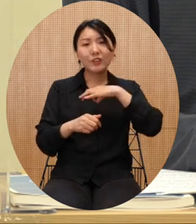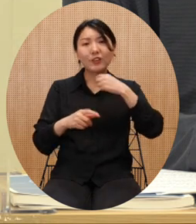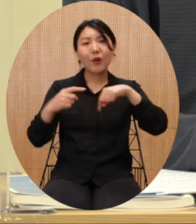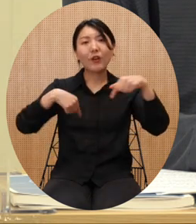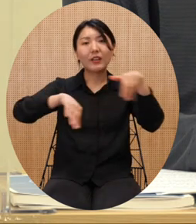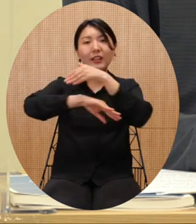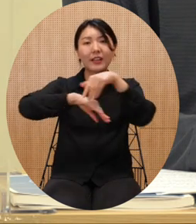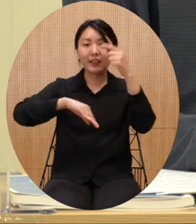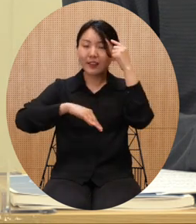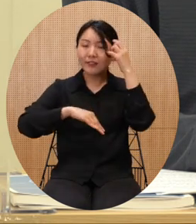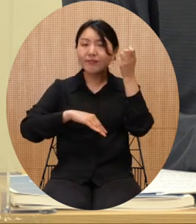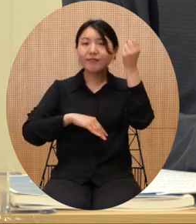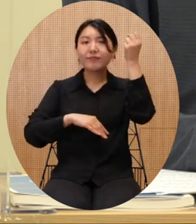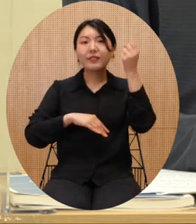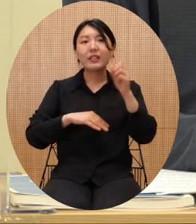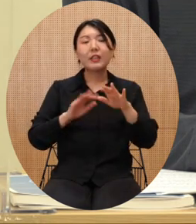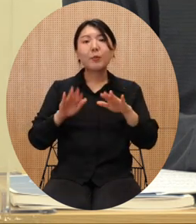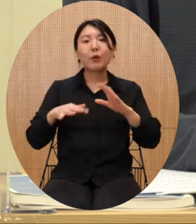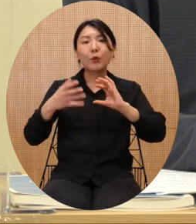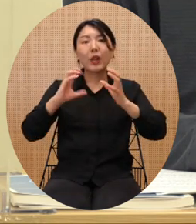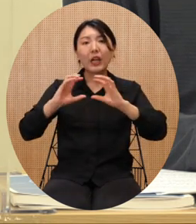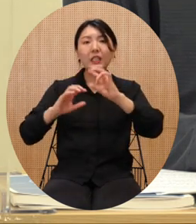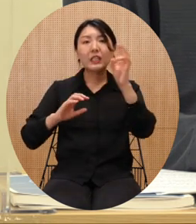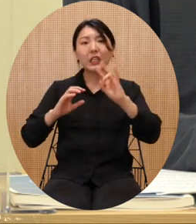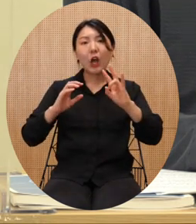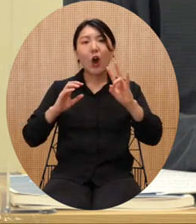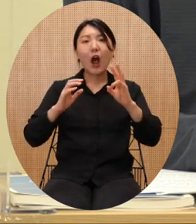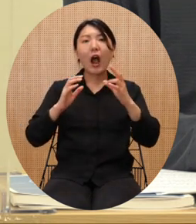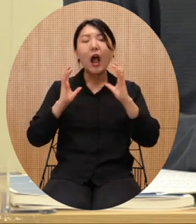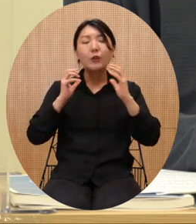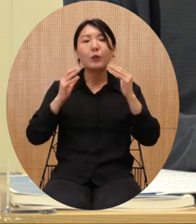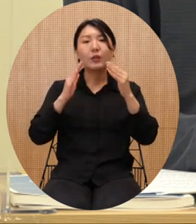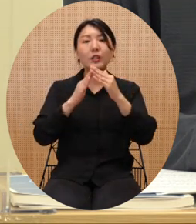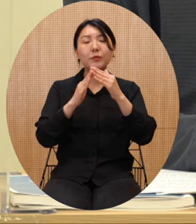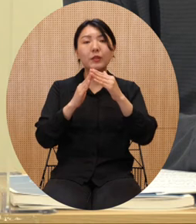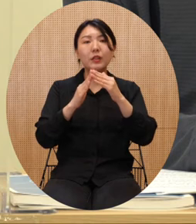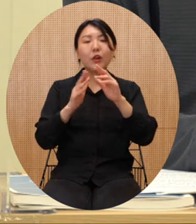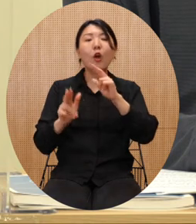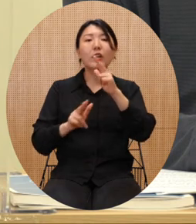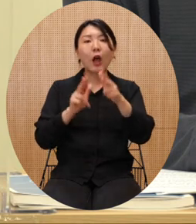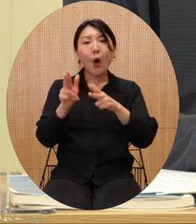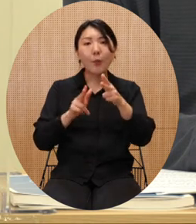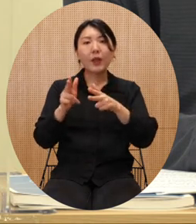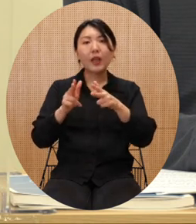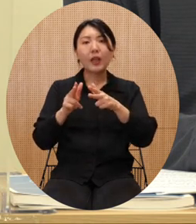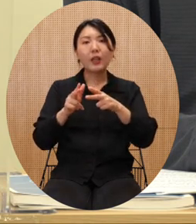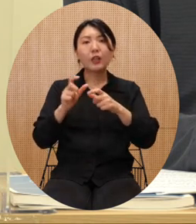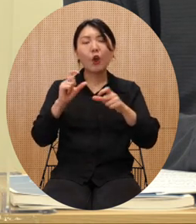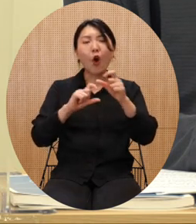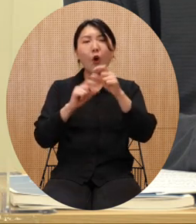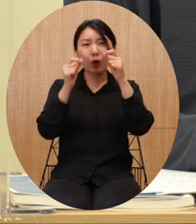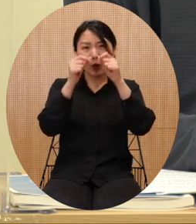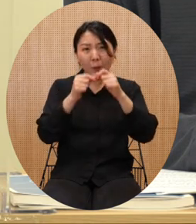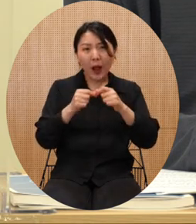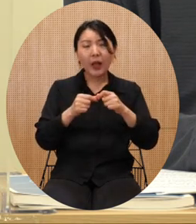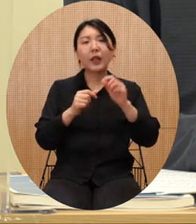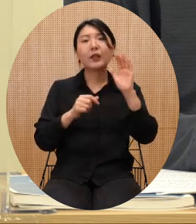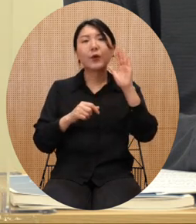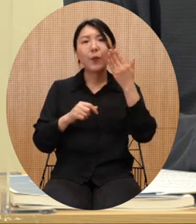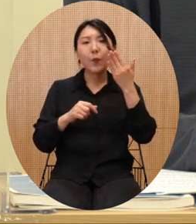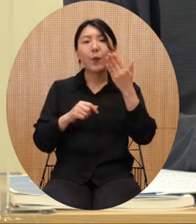합니다. 이번 토론회가 실용형 아동 주거비 지원 사업이 좀 더 촘촘한 정책으로